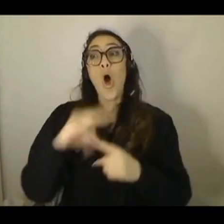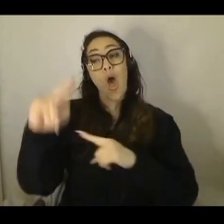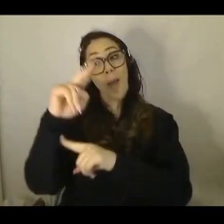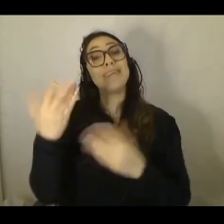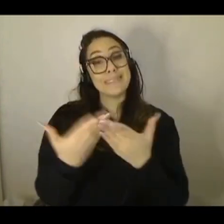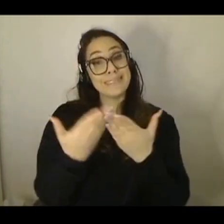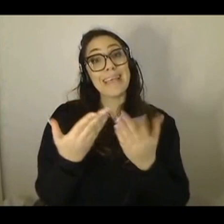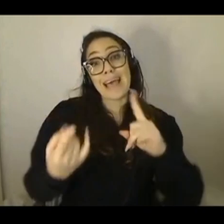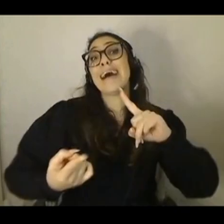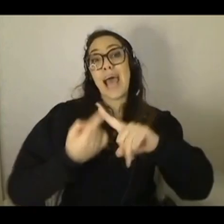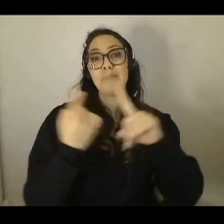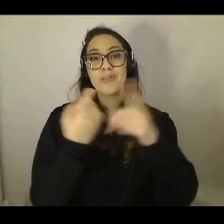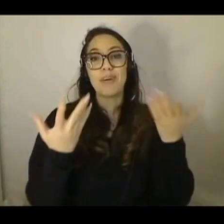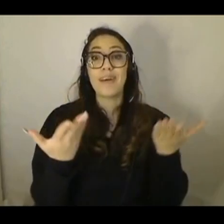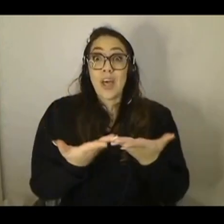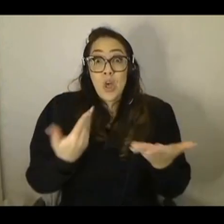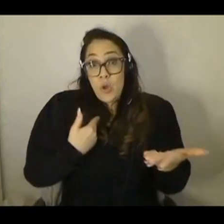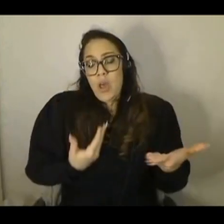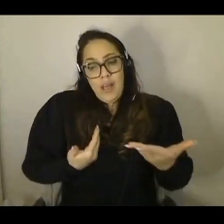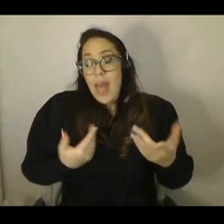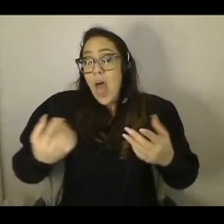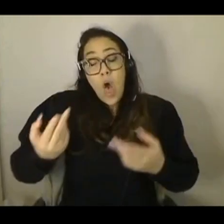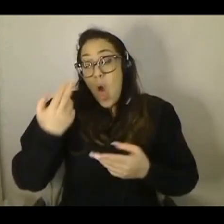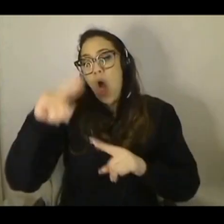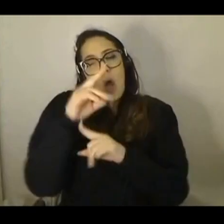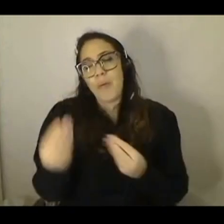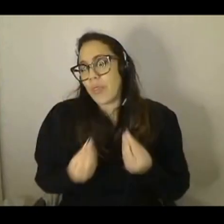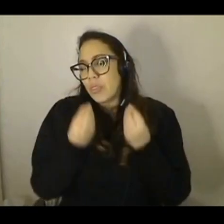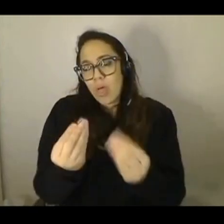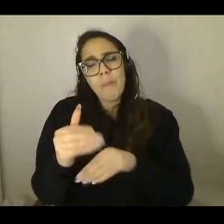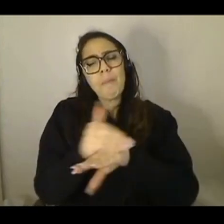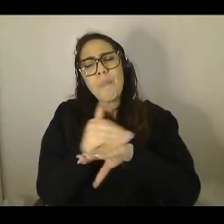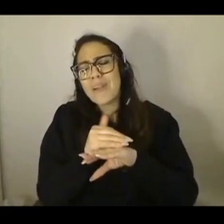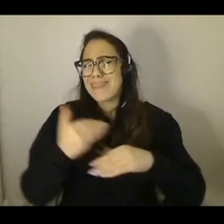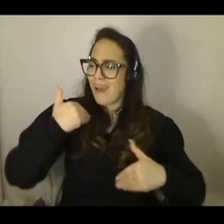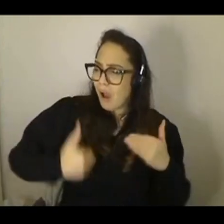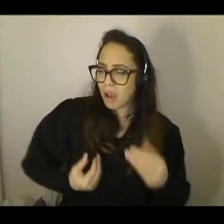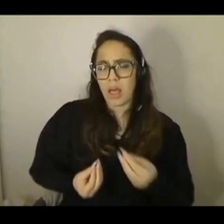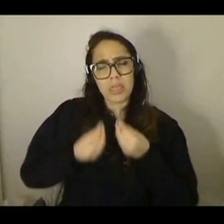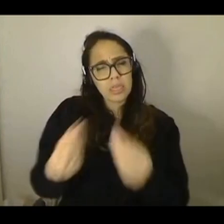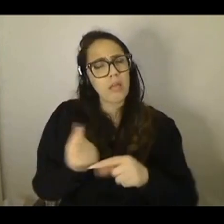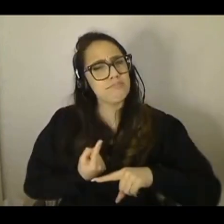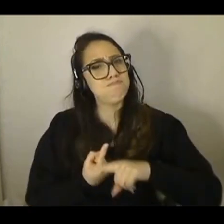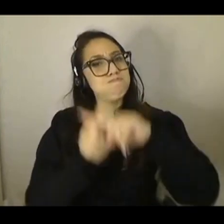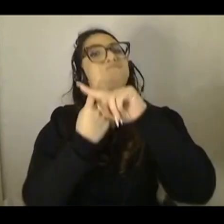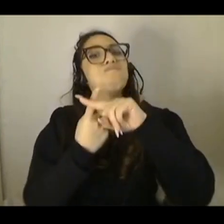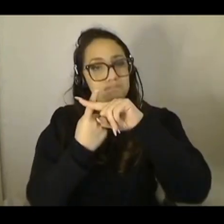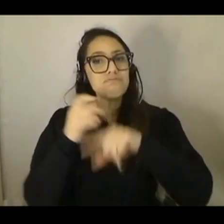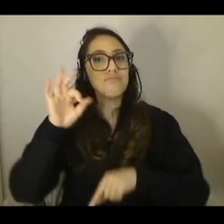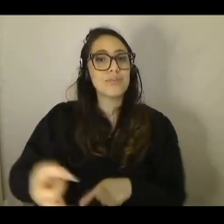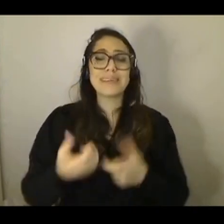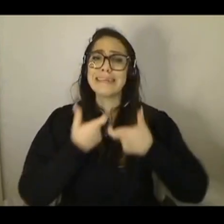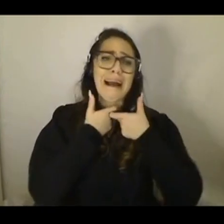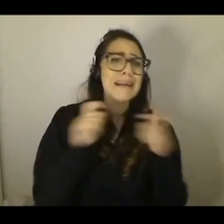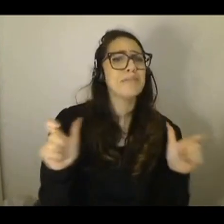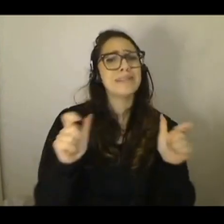à dire, l'Europe aide énormément sur les politiques du handicap et aide énormément sur les politiques d'accessibilité